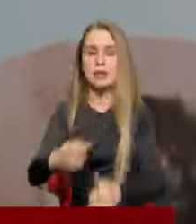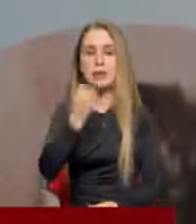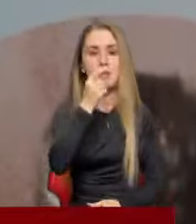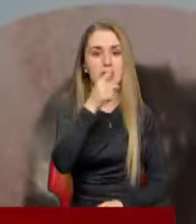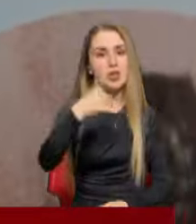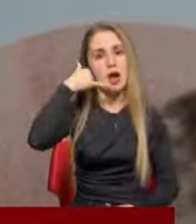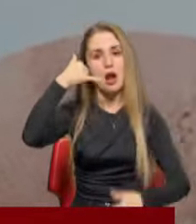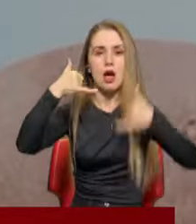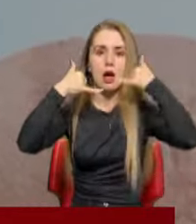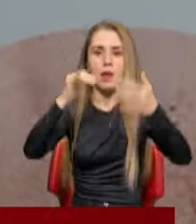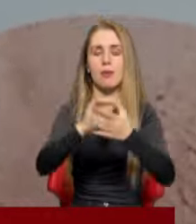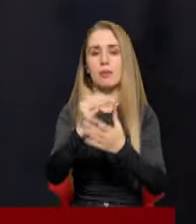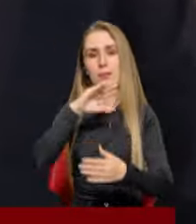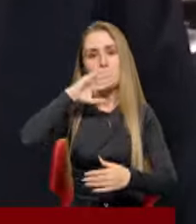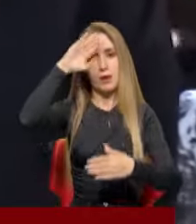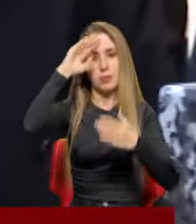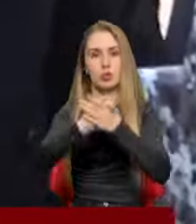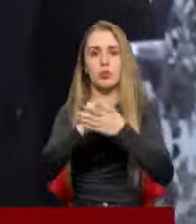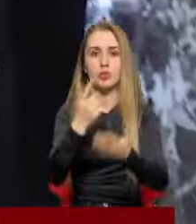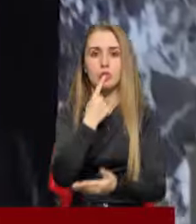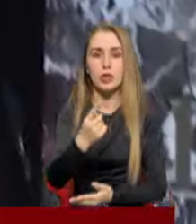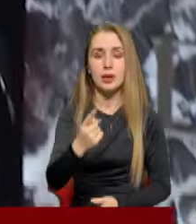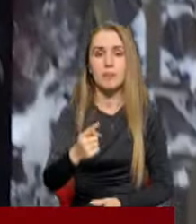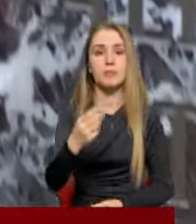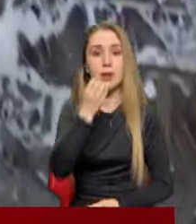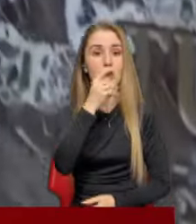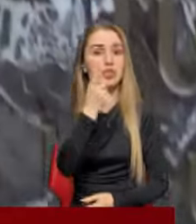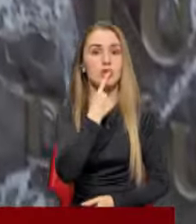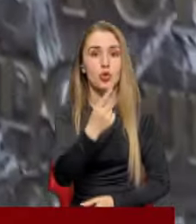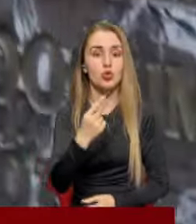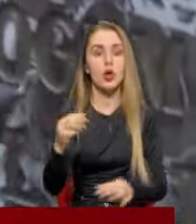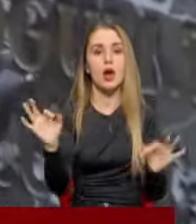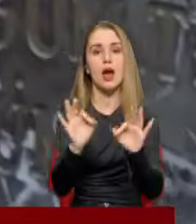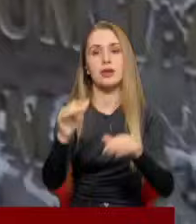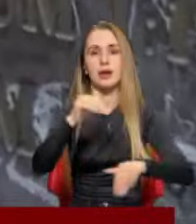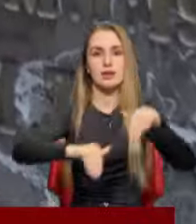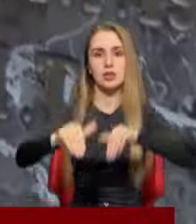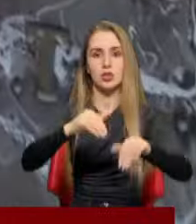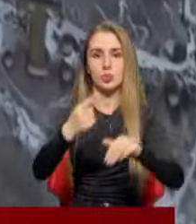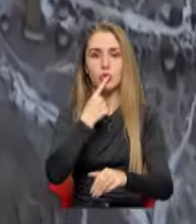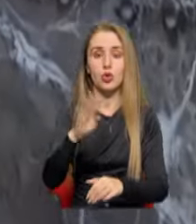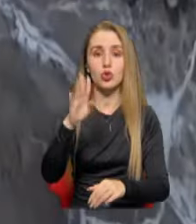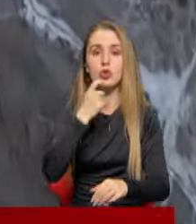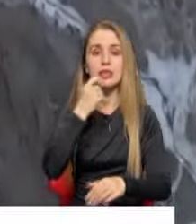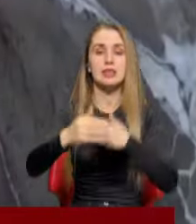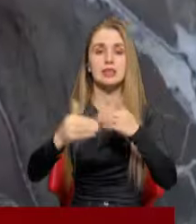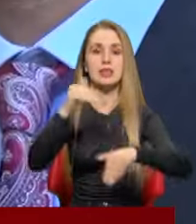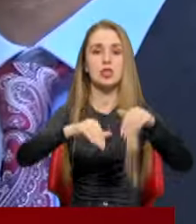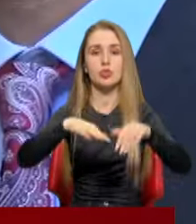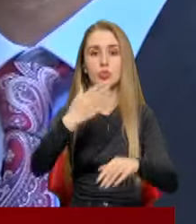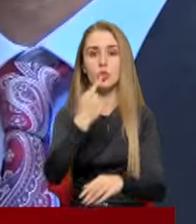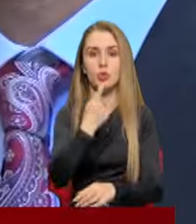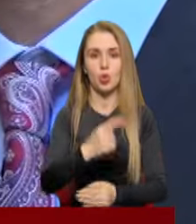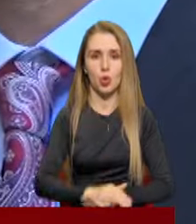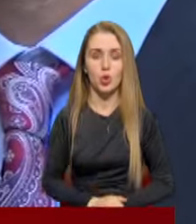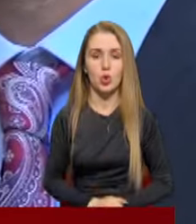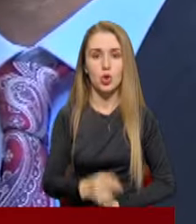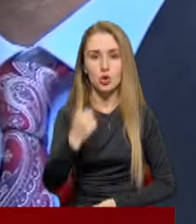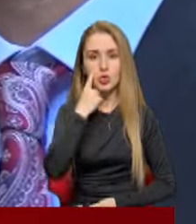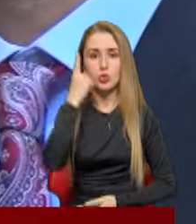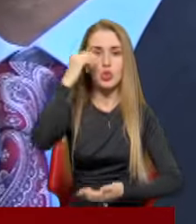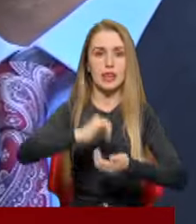arayarak bayramlarını kutladı. Bahçeli'nin gündeminde erken seçim tartışmaları da vardı. Bahçeli 4 yıl seçim yok mesajı verdi. Cumhur